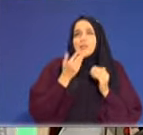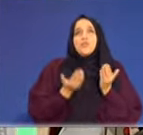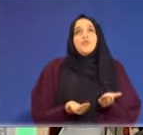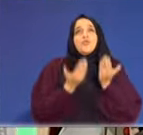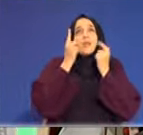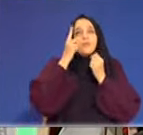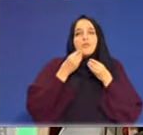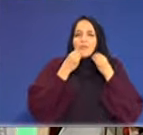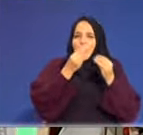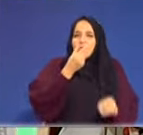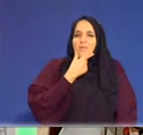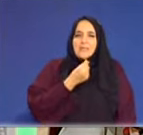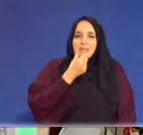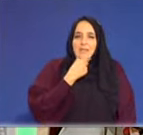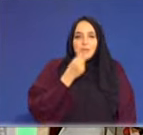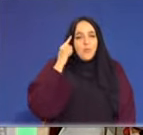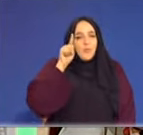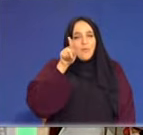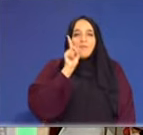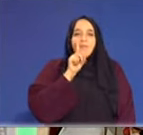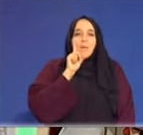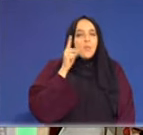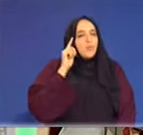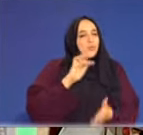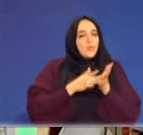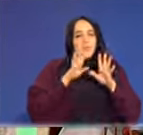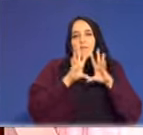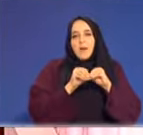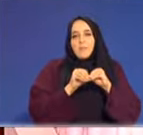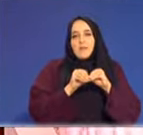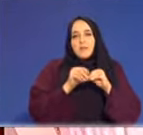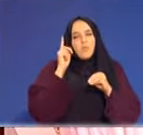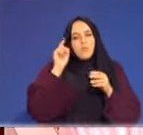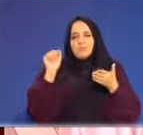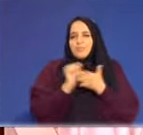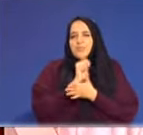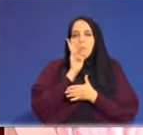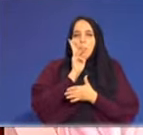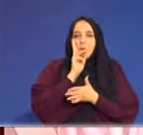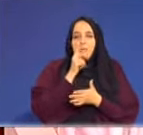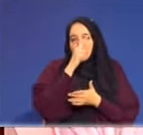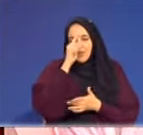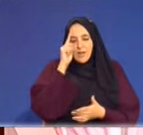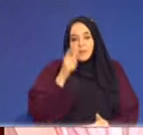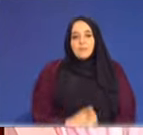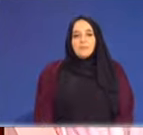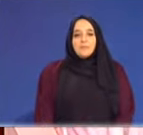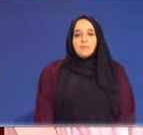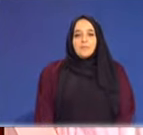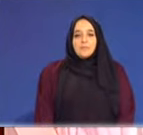أن يتيسر الأمر إن شاء الله لك يا نعيمة إن وجميع شاء الله. أفراد العائلة نتاعك، وينتهي هذا الإشكال بخير إن شاء إن الله. شاء الله